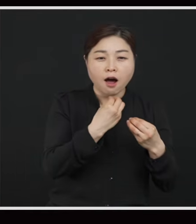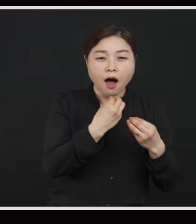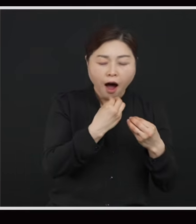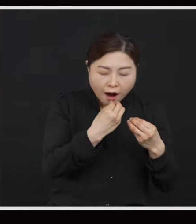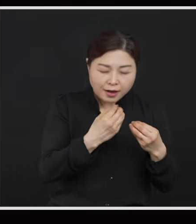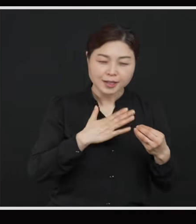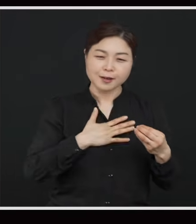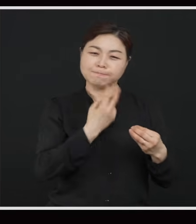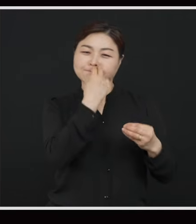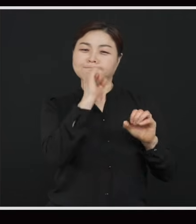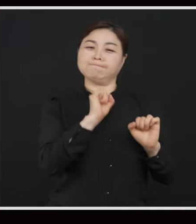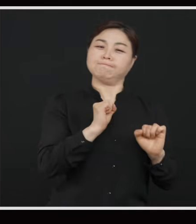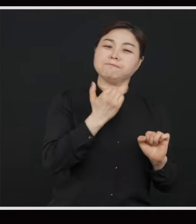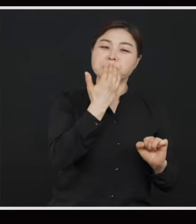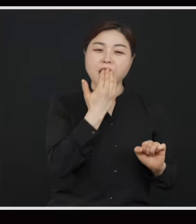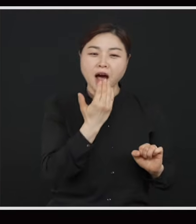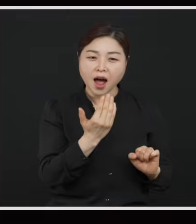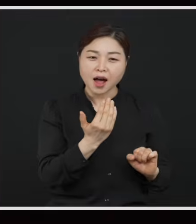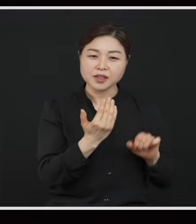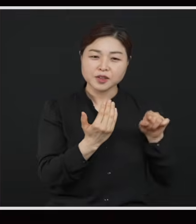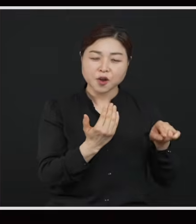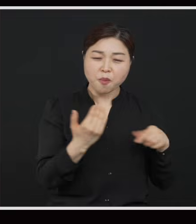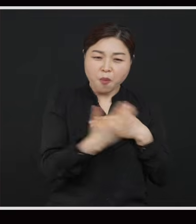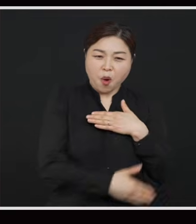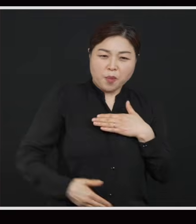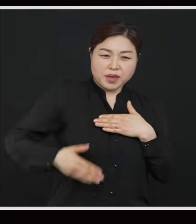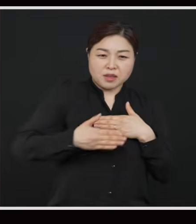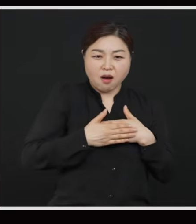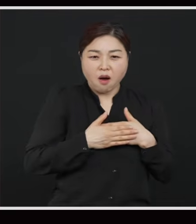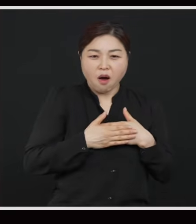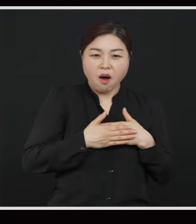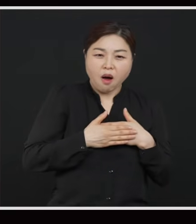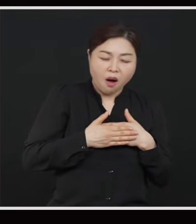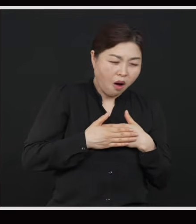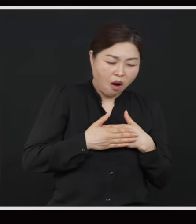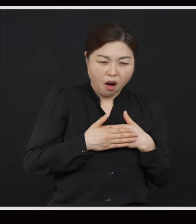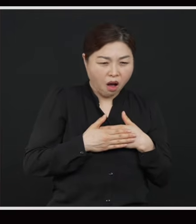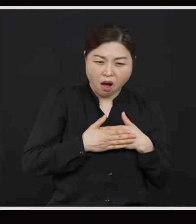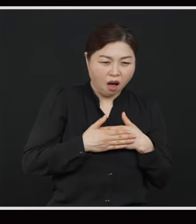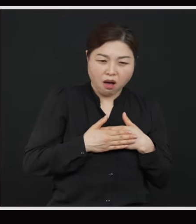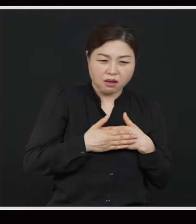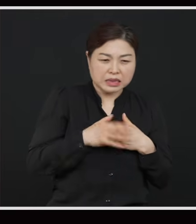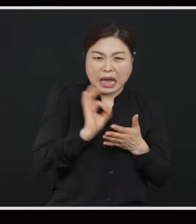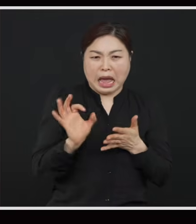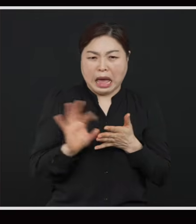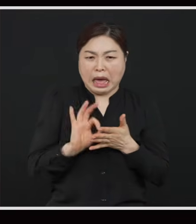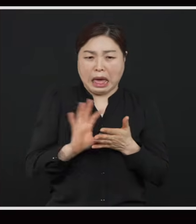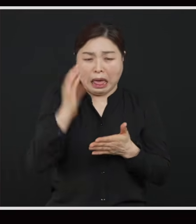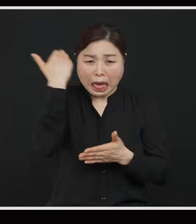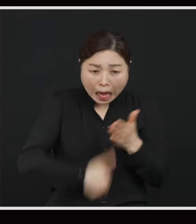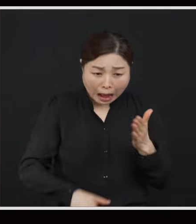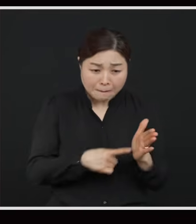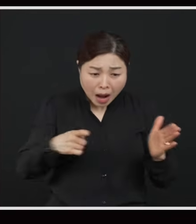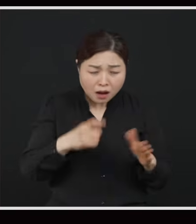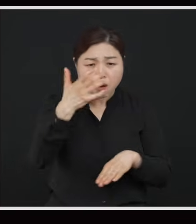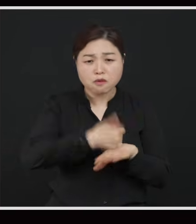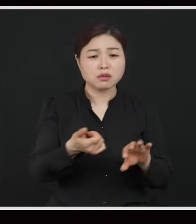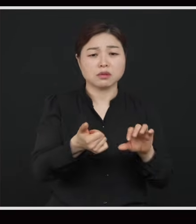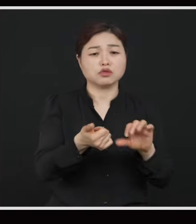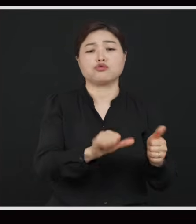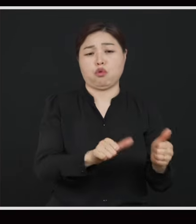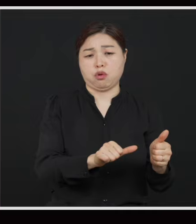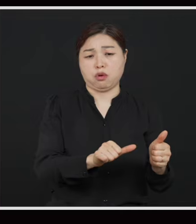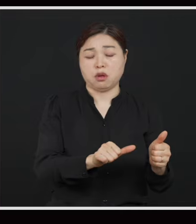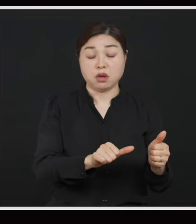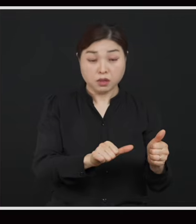지금 활용을 하면은 제가 살 수 있고, 그걸 막 몸이 허비를 하면은 못 살아납니다. 그래서 그 역할을